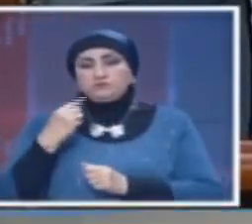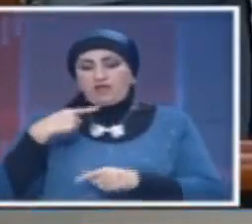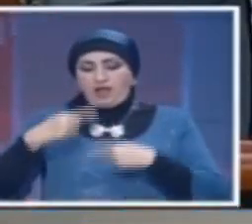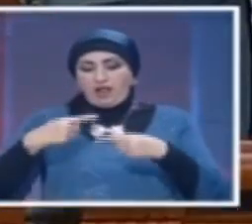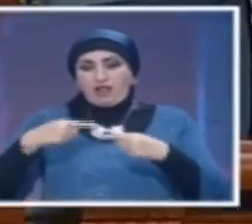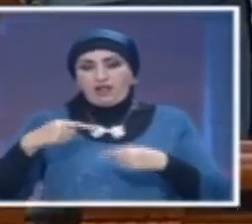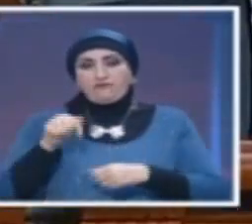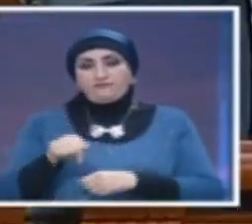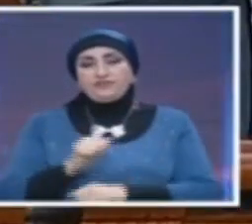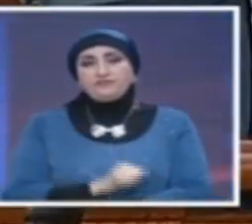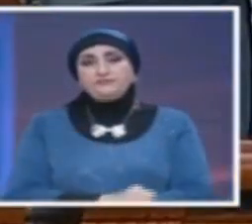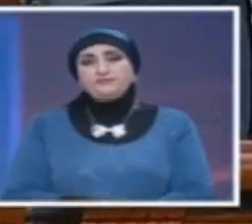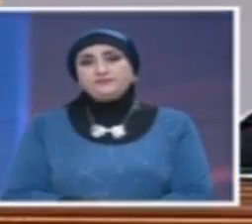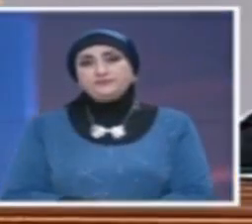تتم البت فيها.